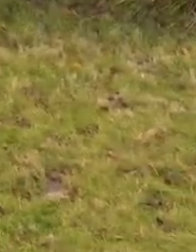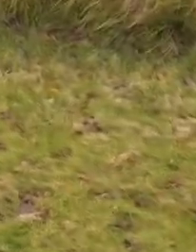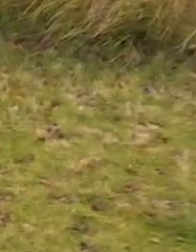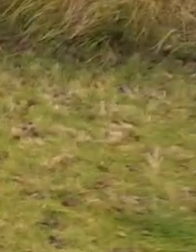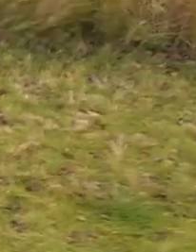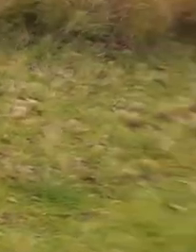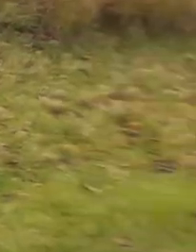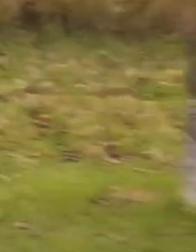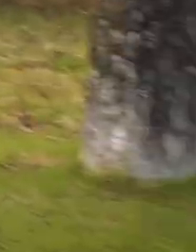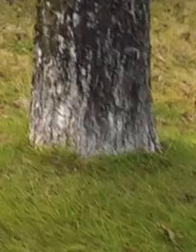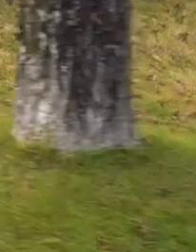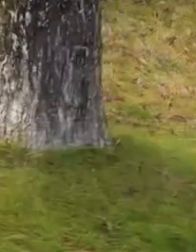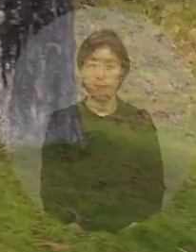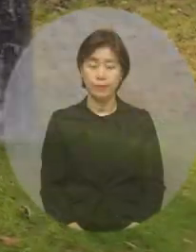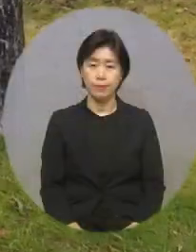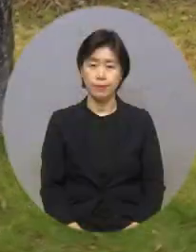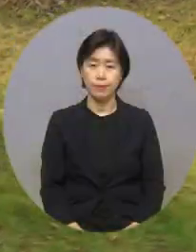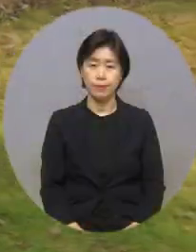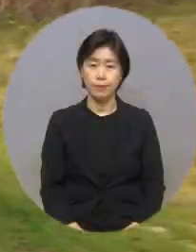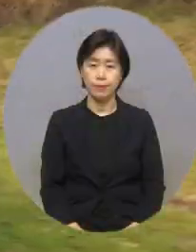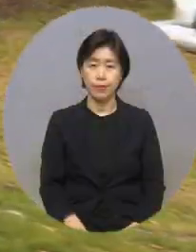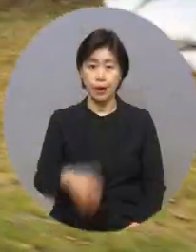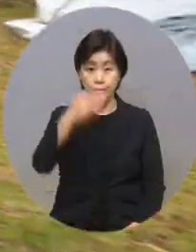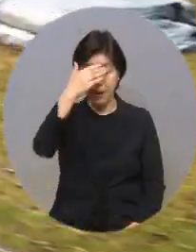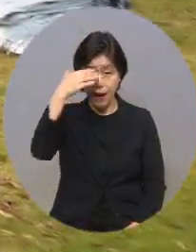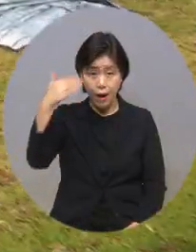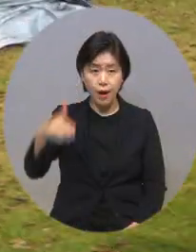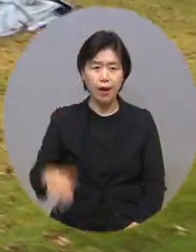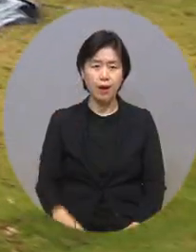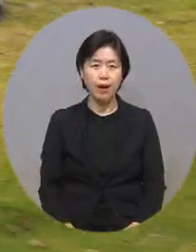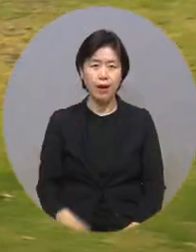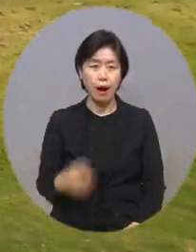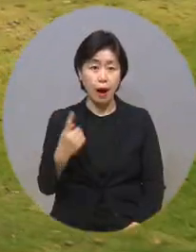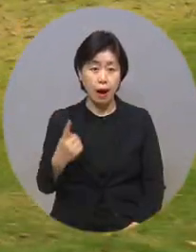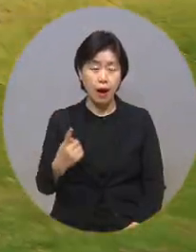다행입니다. 하나, 둘.